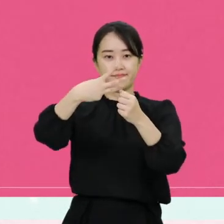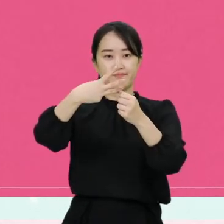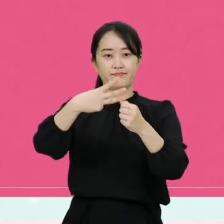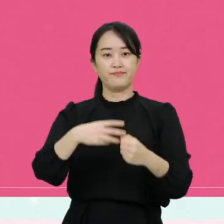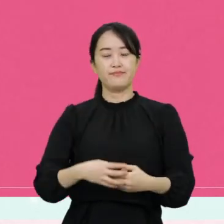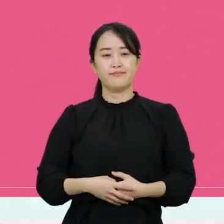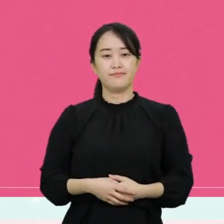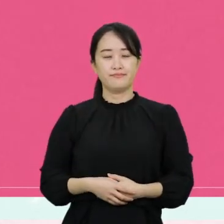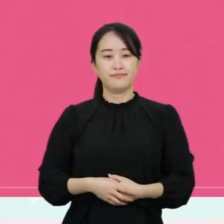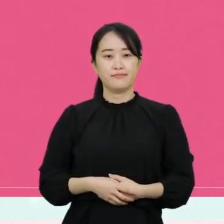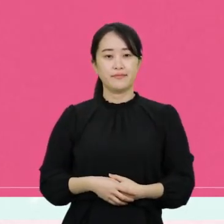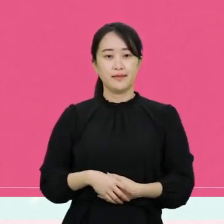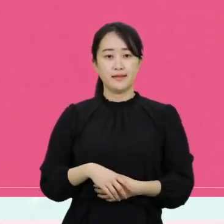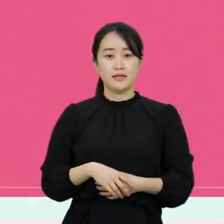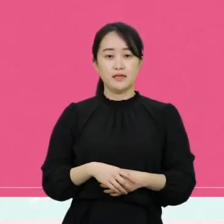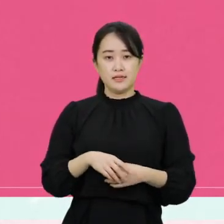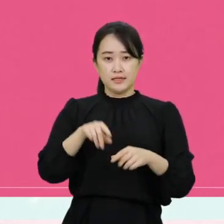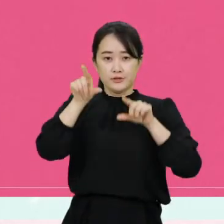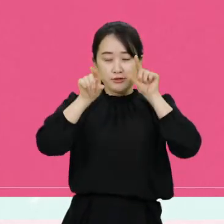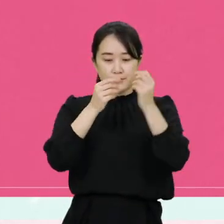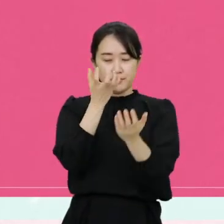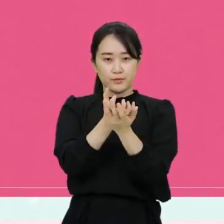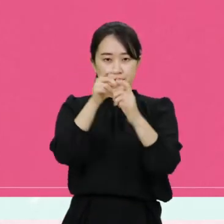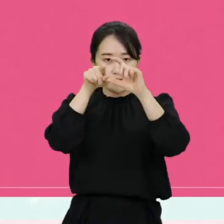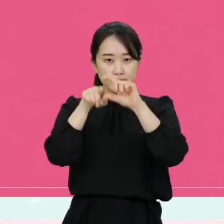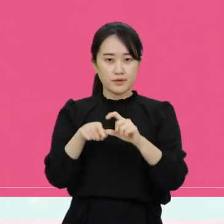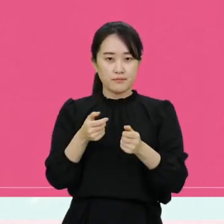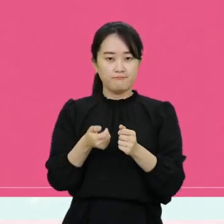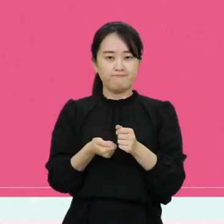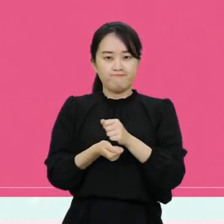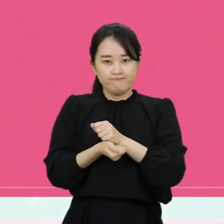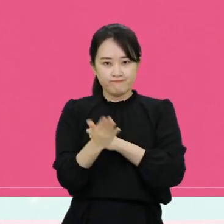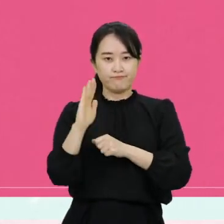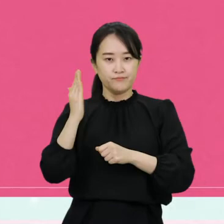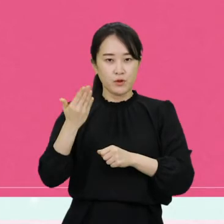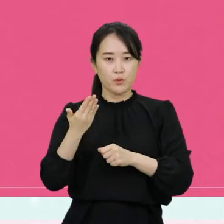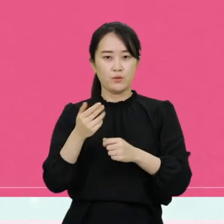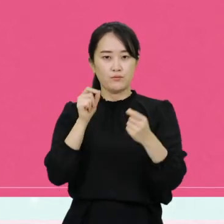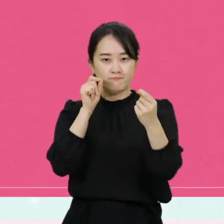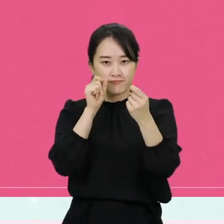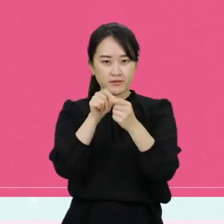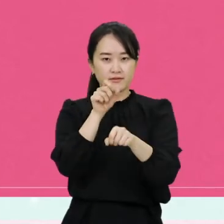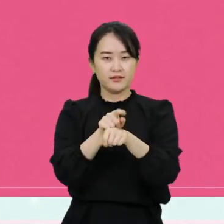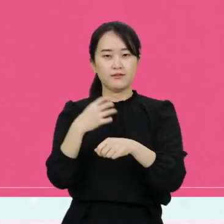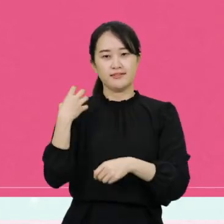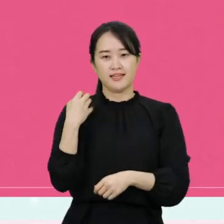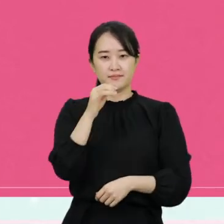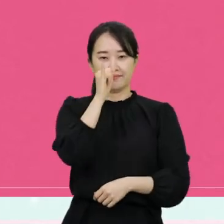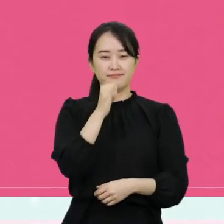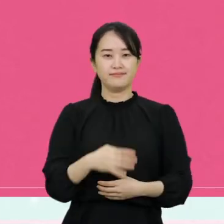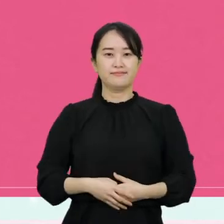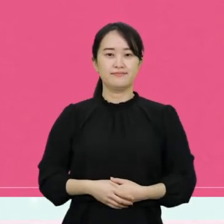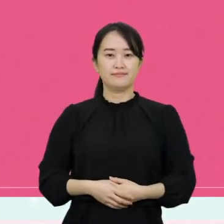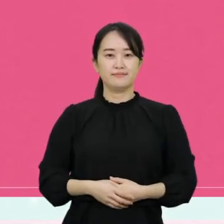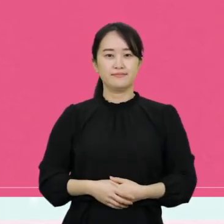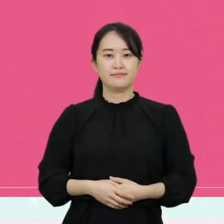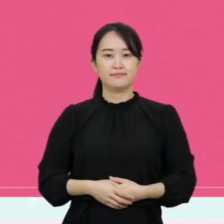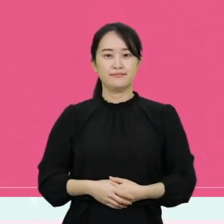3번이에요. 당사국은 수집한 통계 자료를 배포하고 접근성을 보장해야 하는 책임이 있어요.